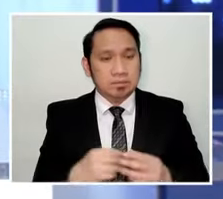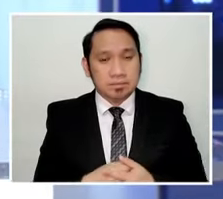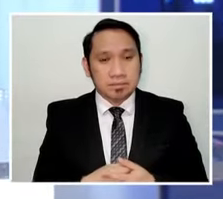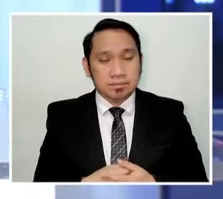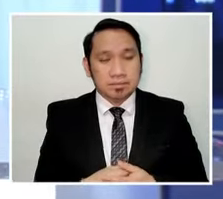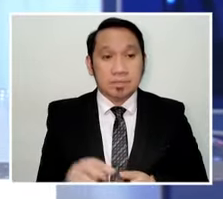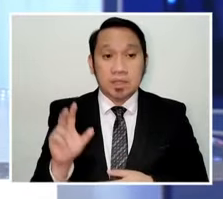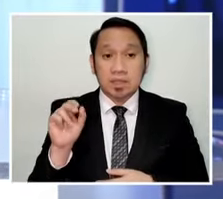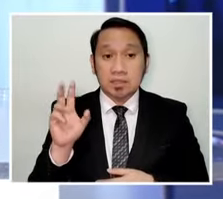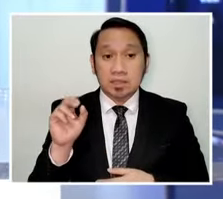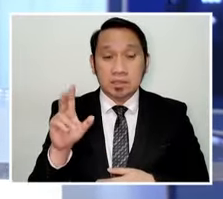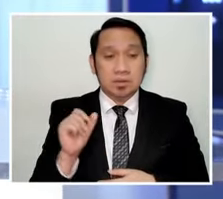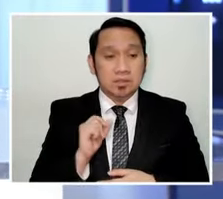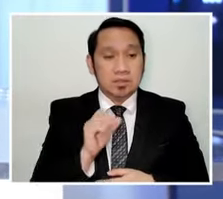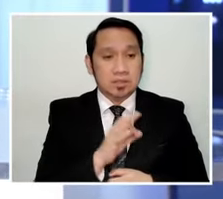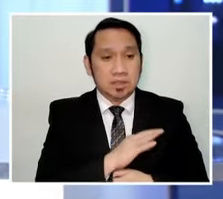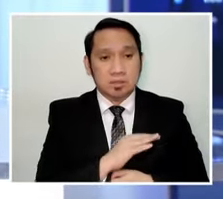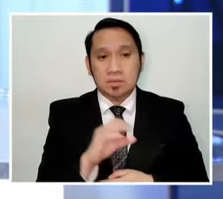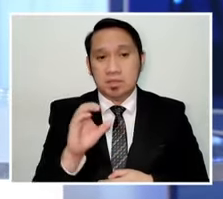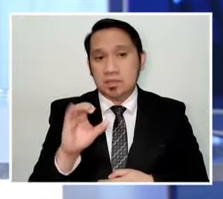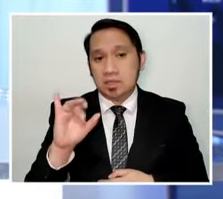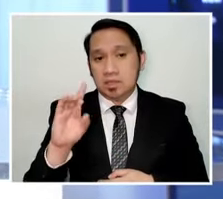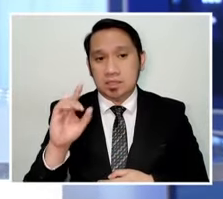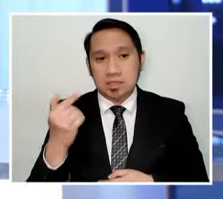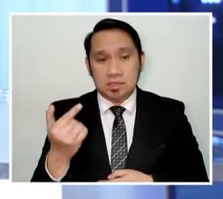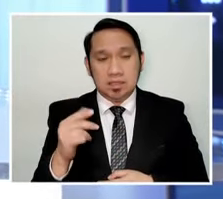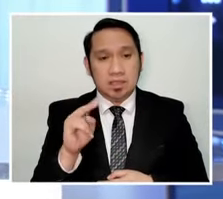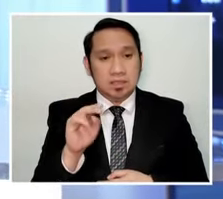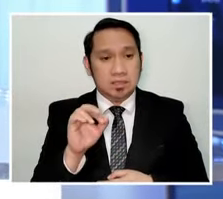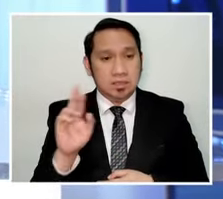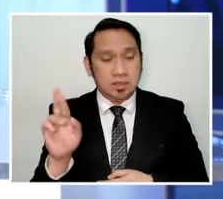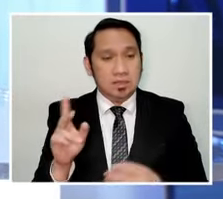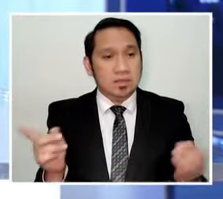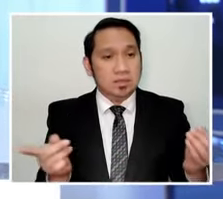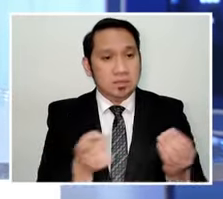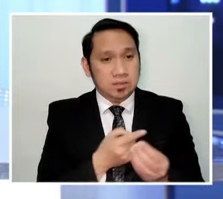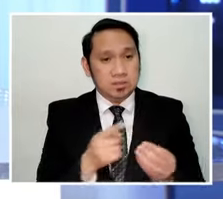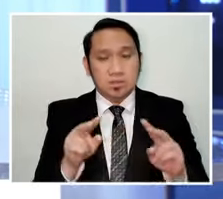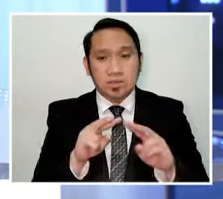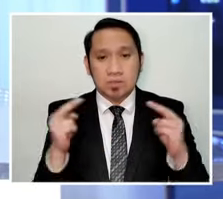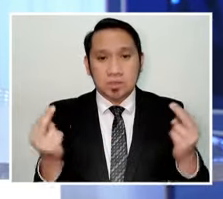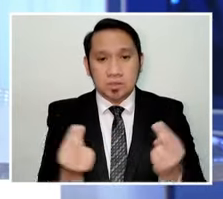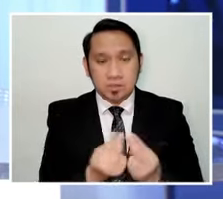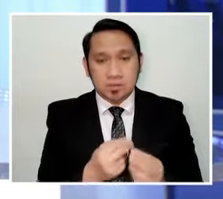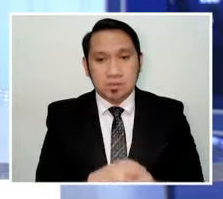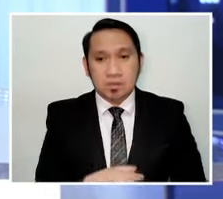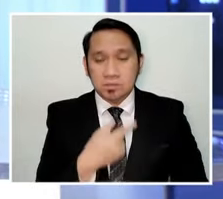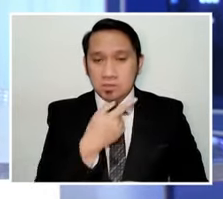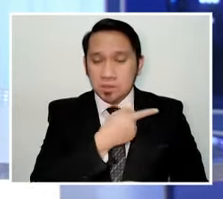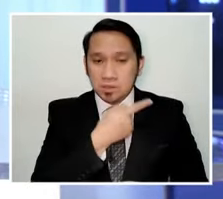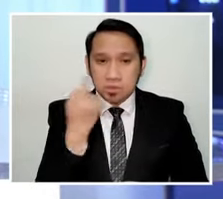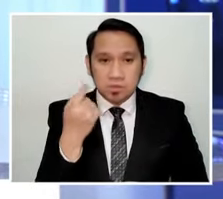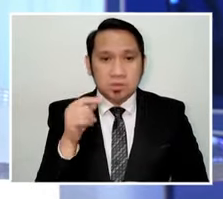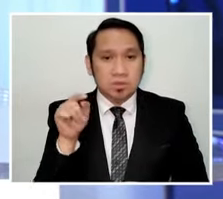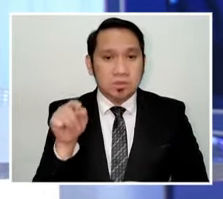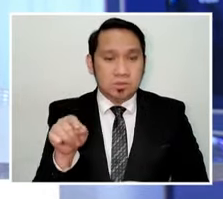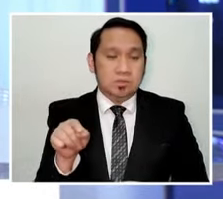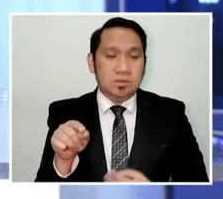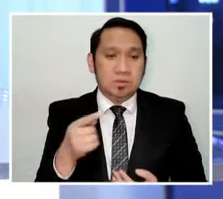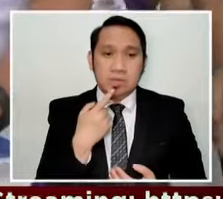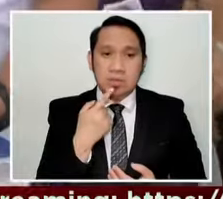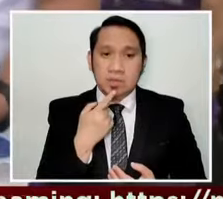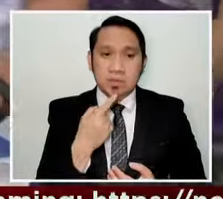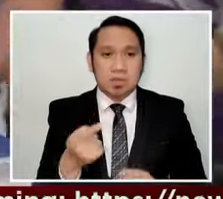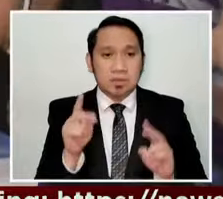13 tauhan ng CIDG-NCR ang sinibak sa pwesto dahil umano sa hulidap. Base sa